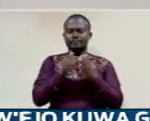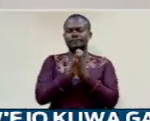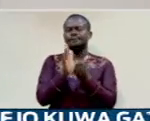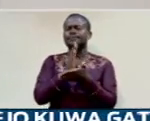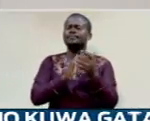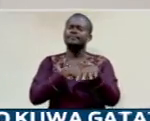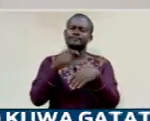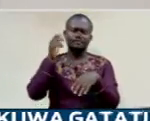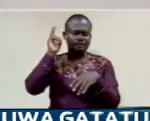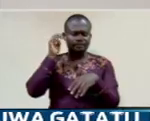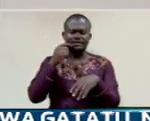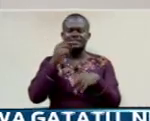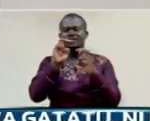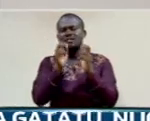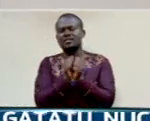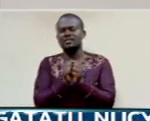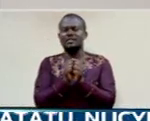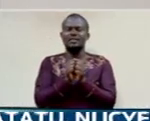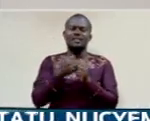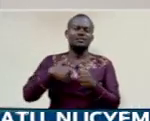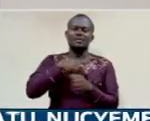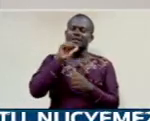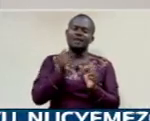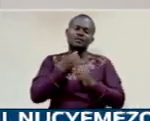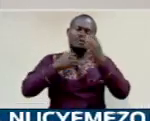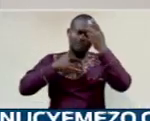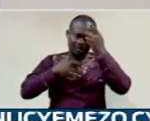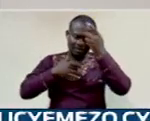banavuga uzamva n'imvugo yabo bavuga bati ngo ntago twe turwara